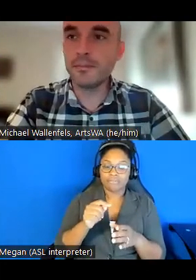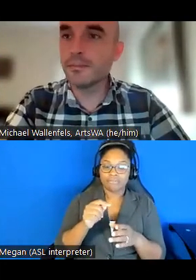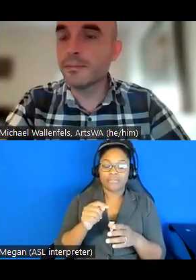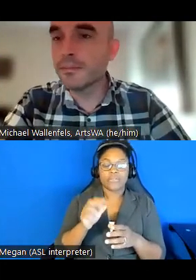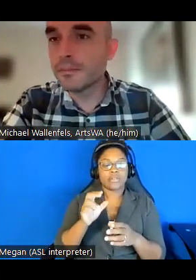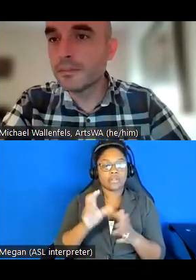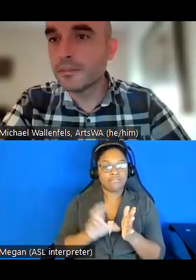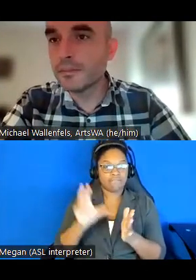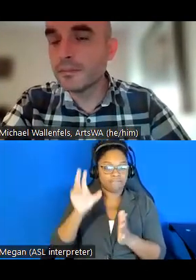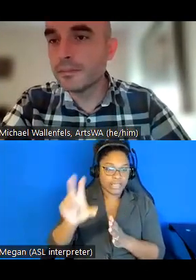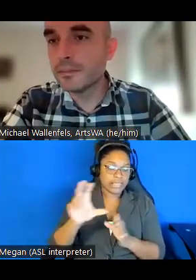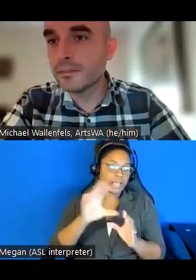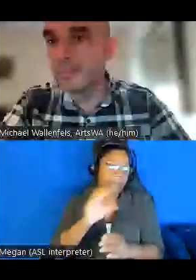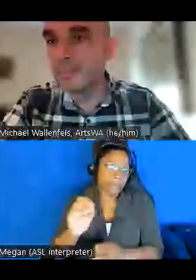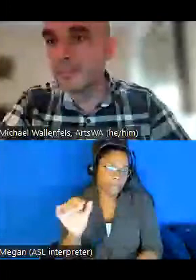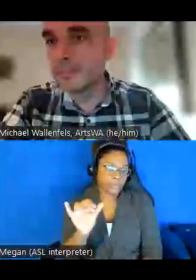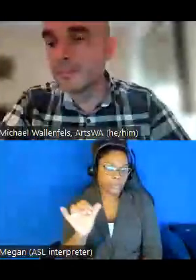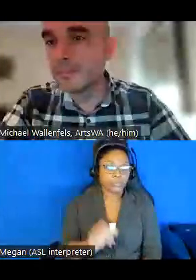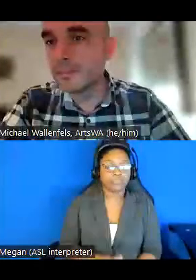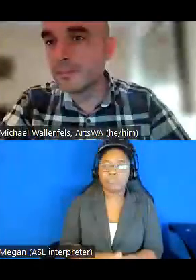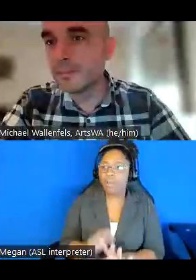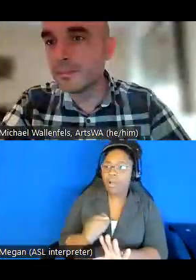투자자.